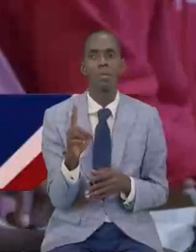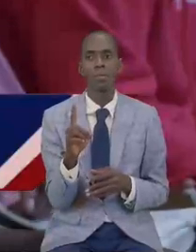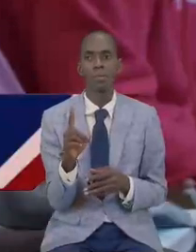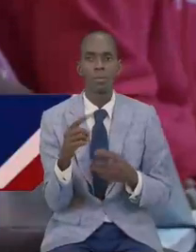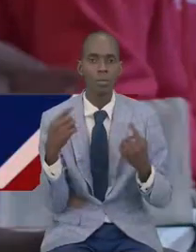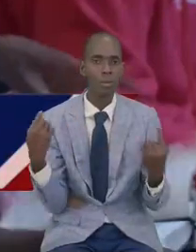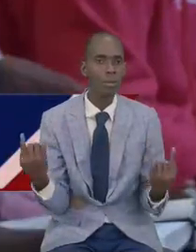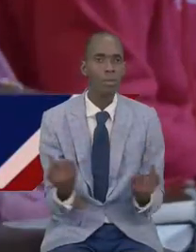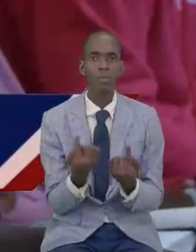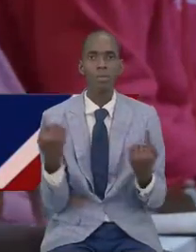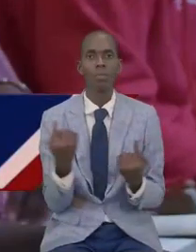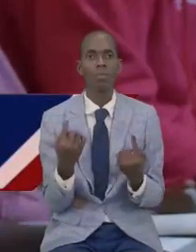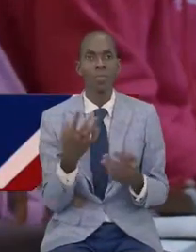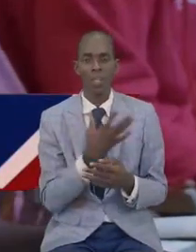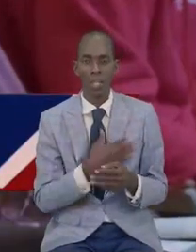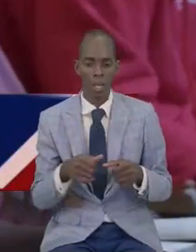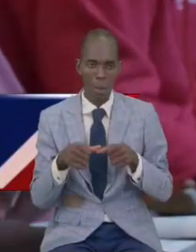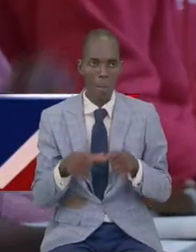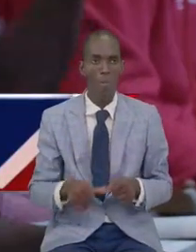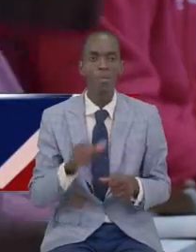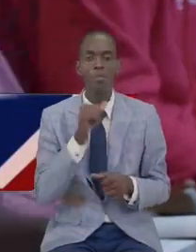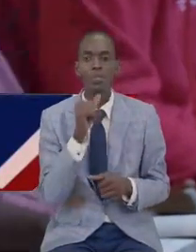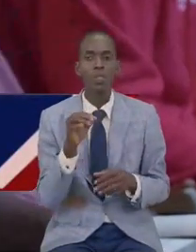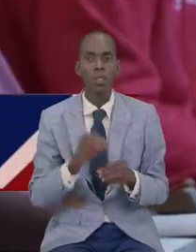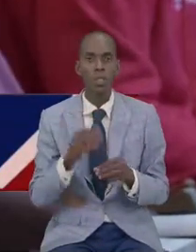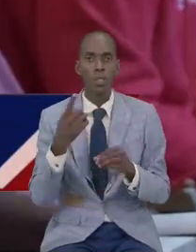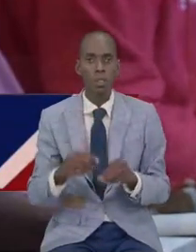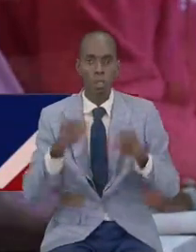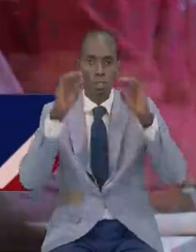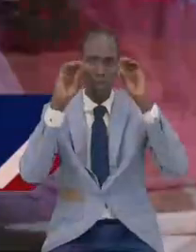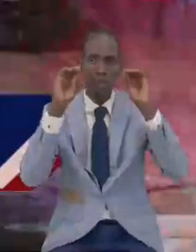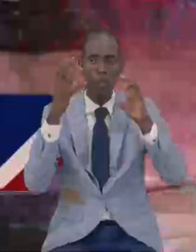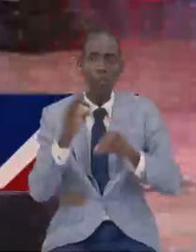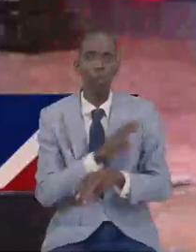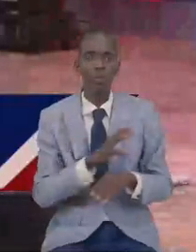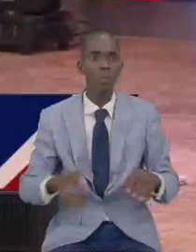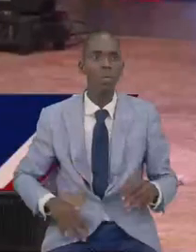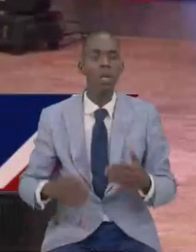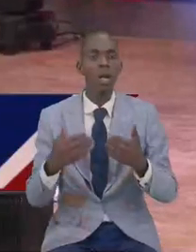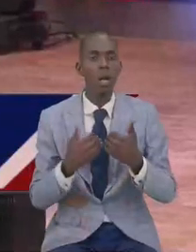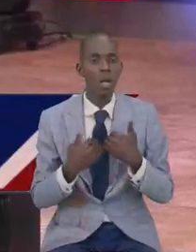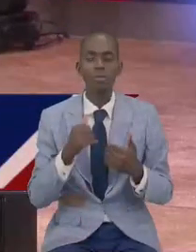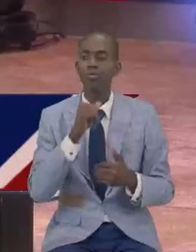Quiconque va plus loin et ne demeure pas dans la doctrine de Christ n'a point Dieu.